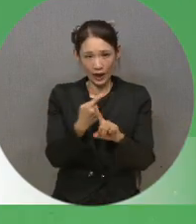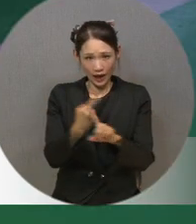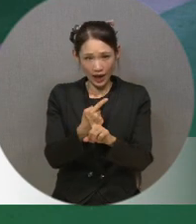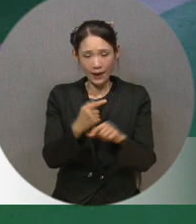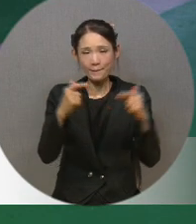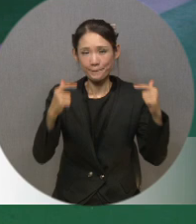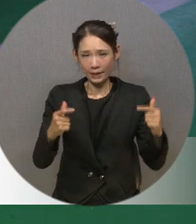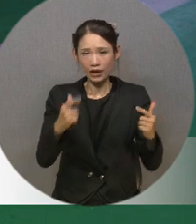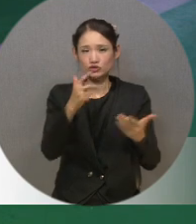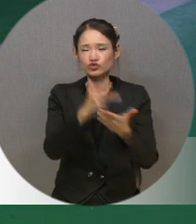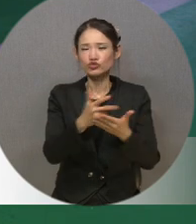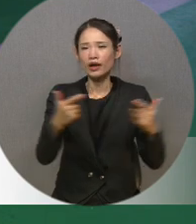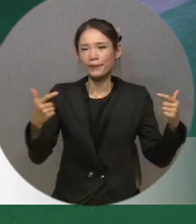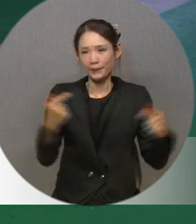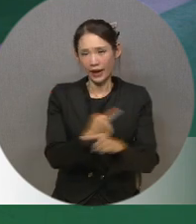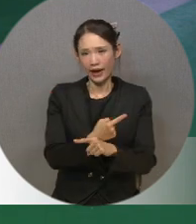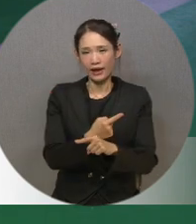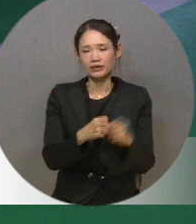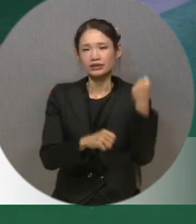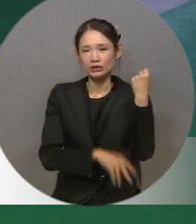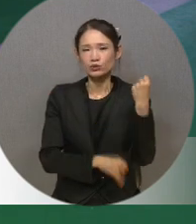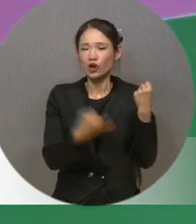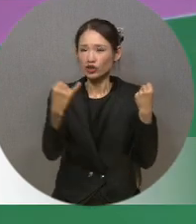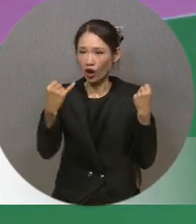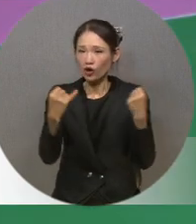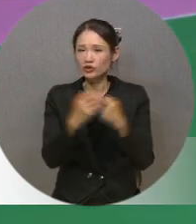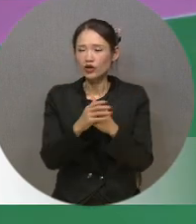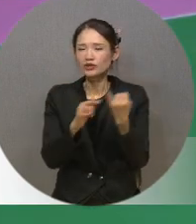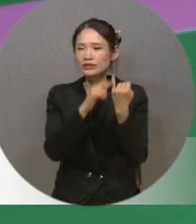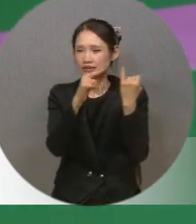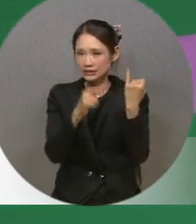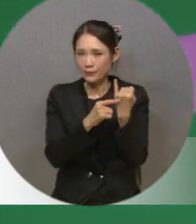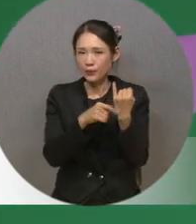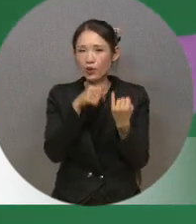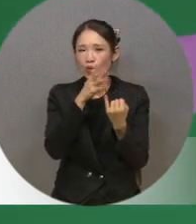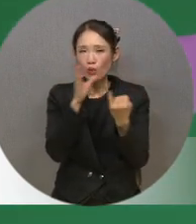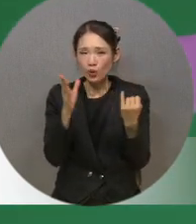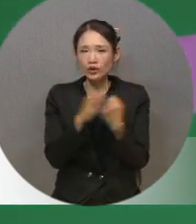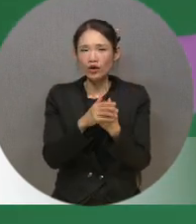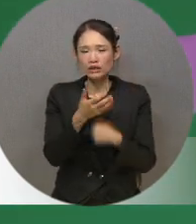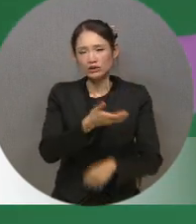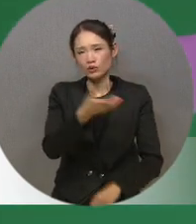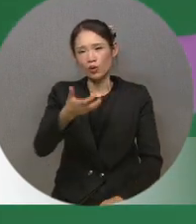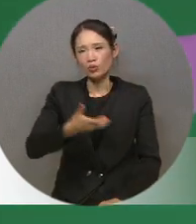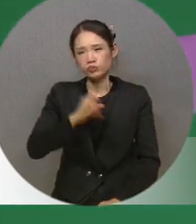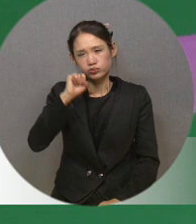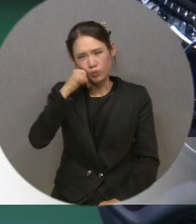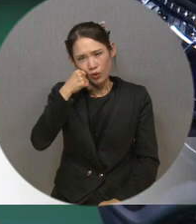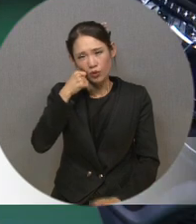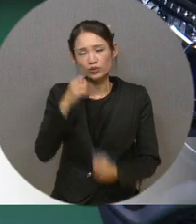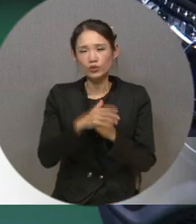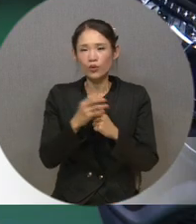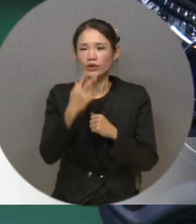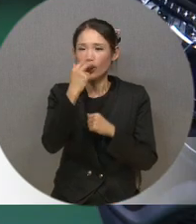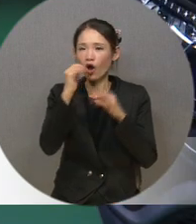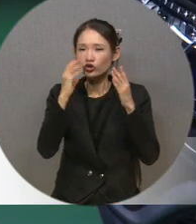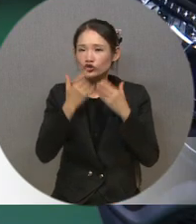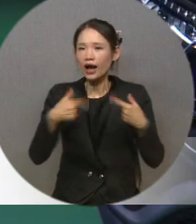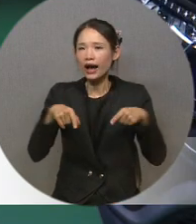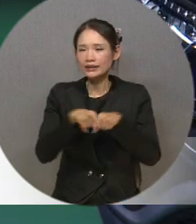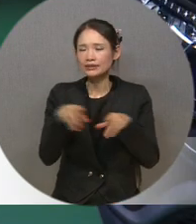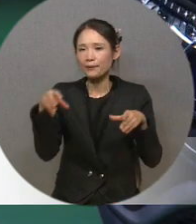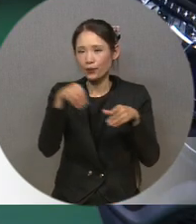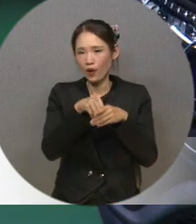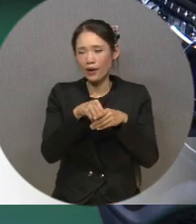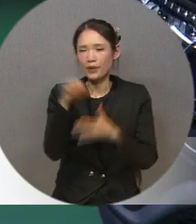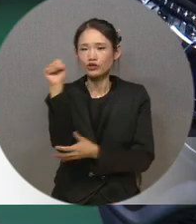바뀌었습니다. 이용 대상은 기존 여성에서 임산부, 고령 등으로 이동이 불편한 사람 또는 영유아를 동반한